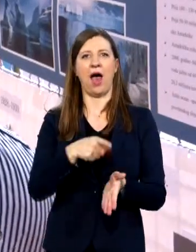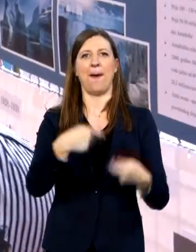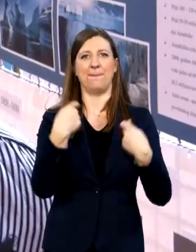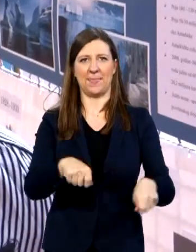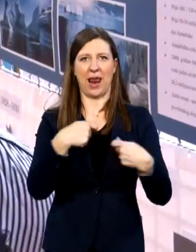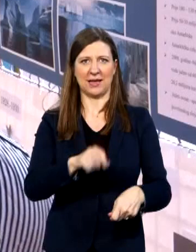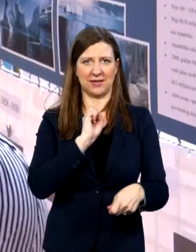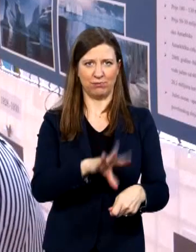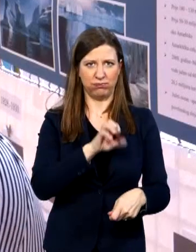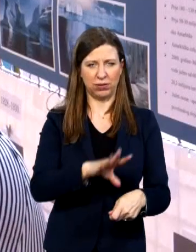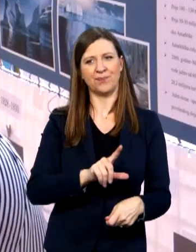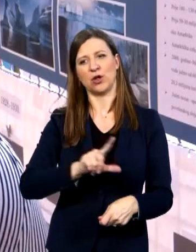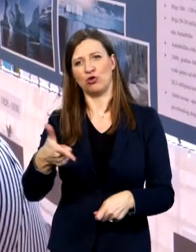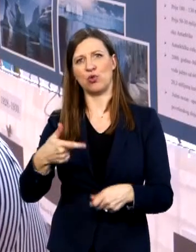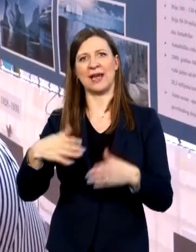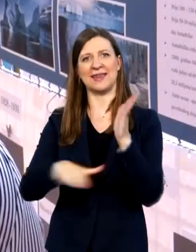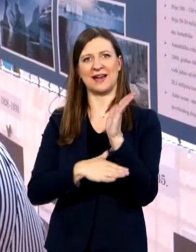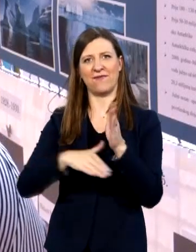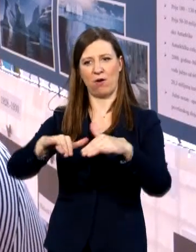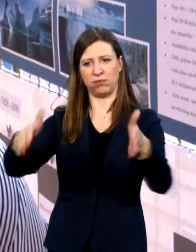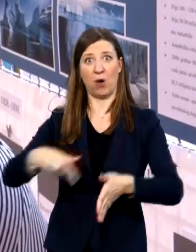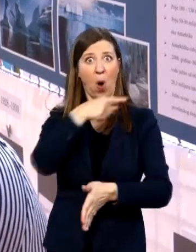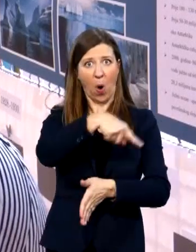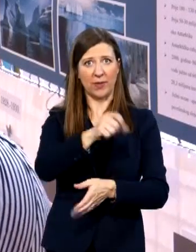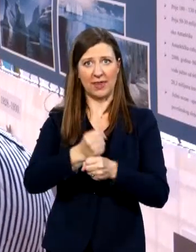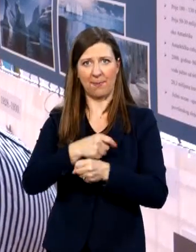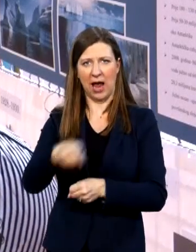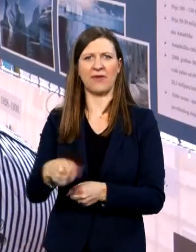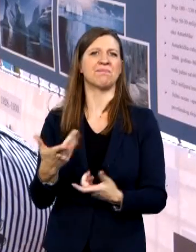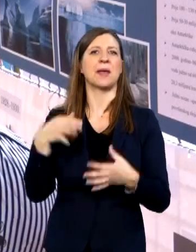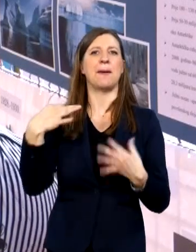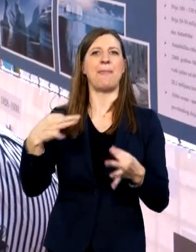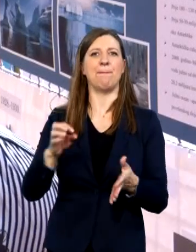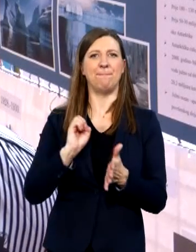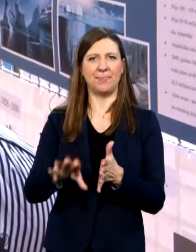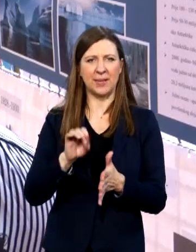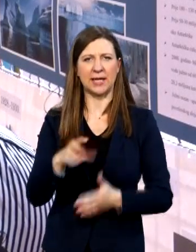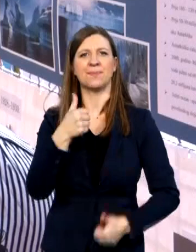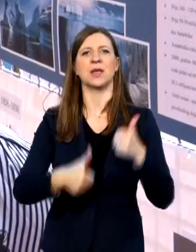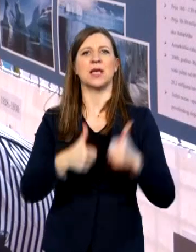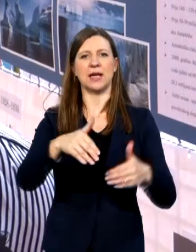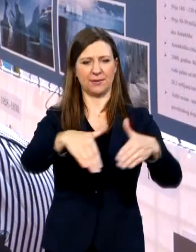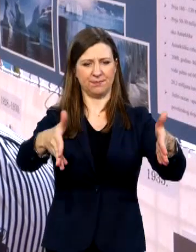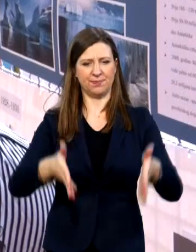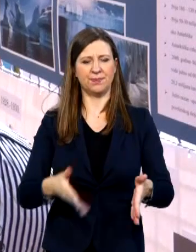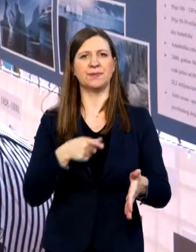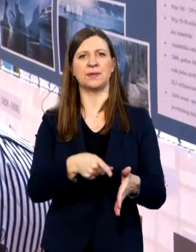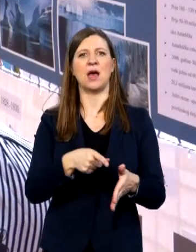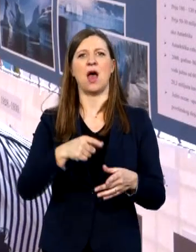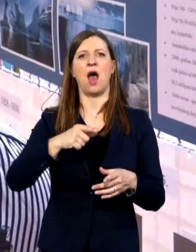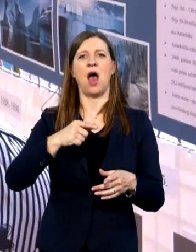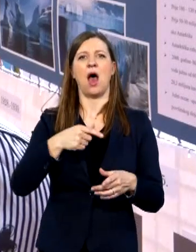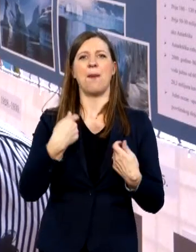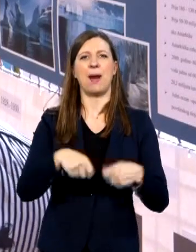odvajaju plastične boce, papir, plastični čepovi, odnosno